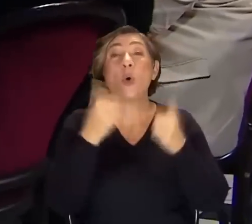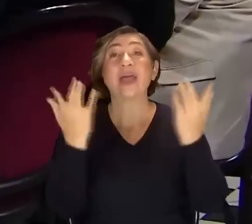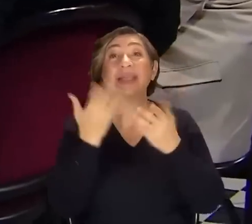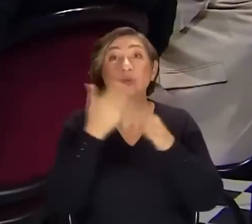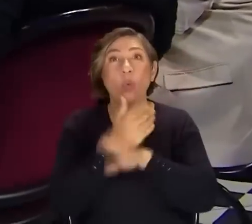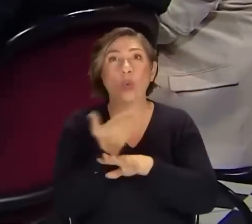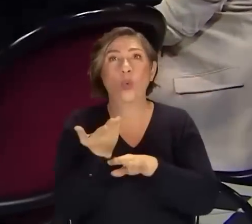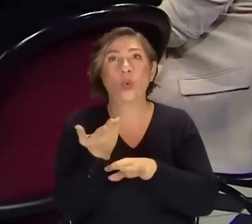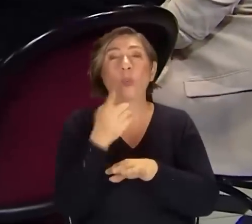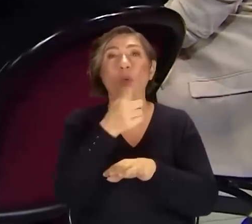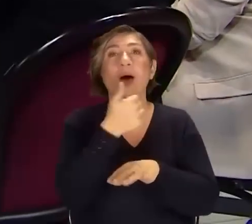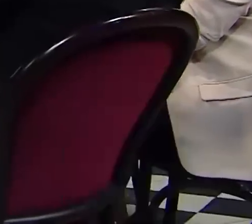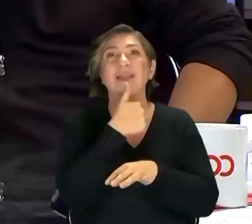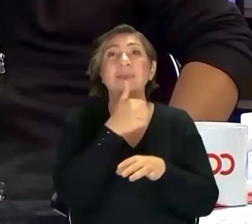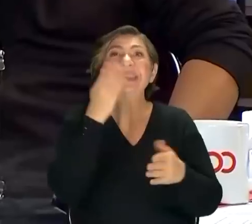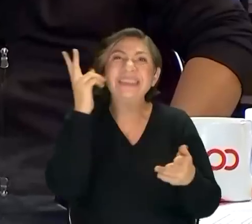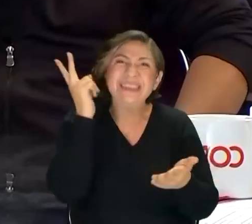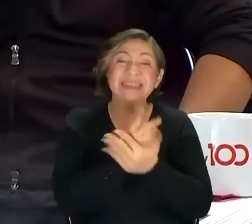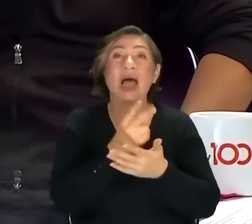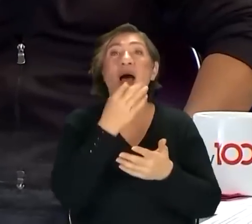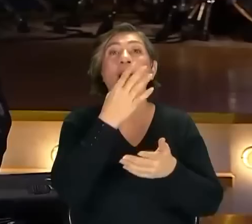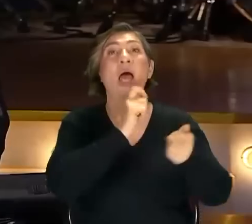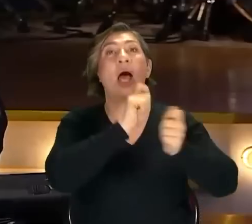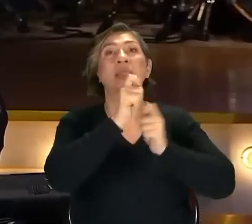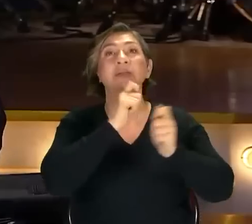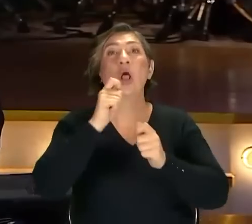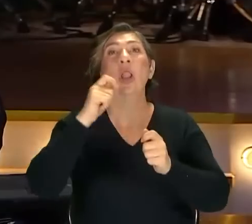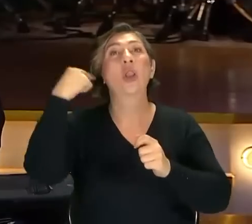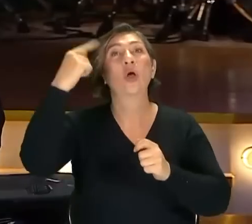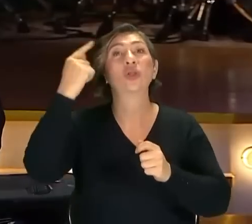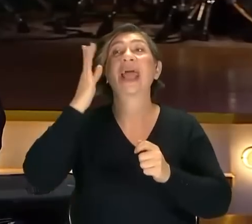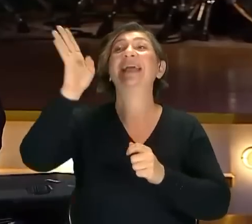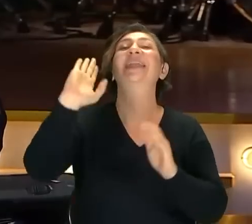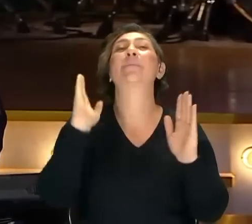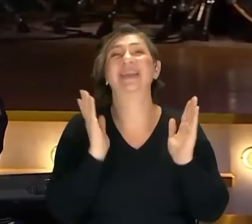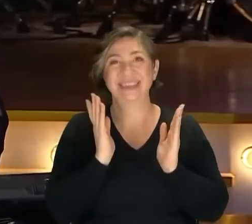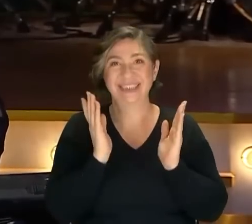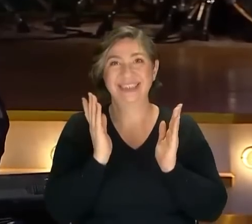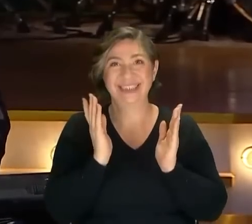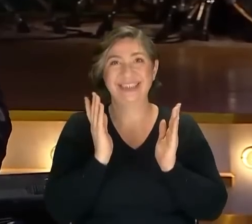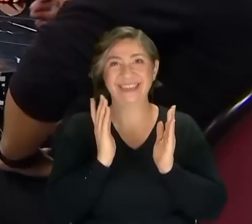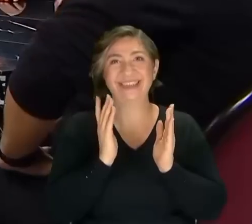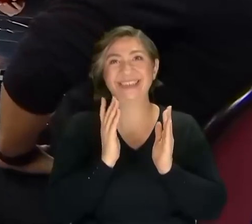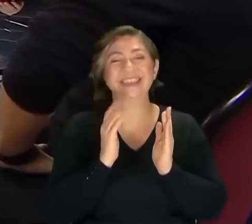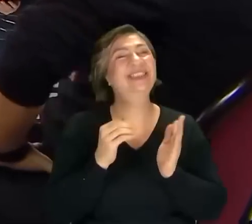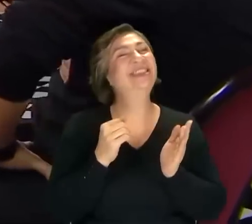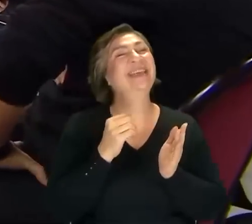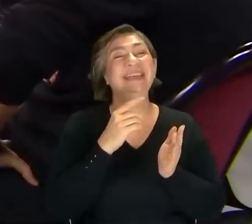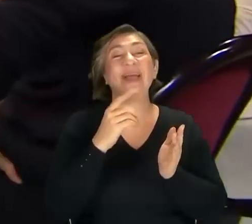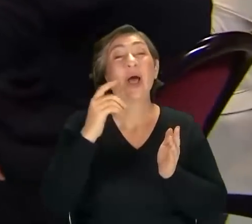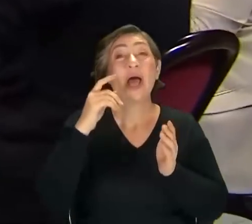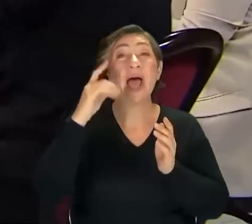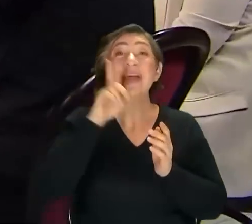kadar doğru ki mesela bu adam kesinlikle Ankara Anlaşması'yla Londra'ya taşınamaz mesela. Canı sıkmışlar.